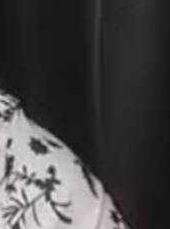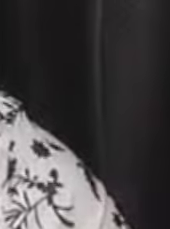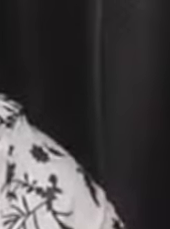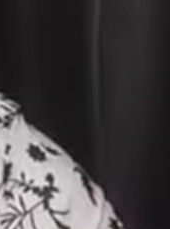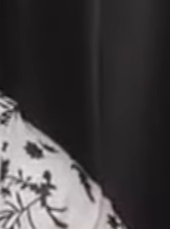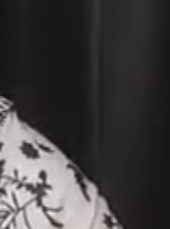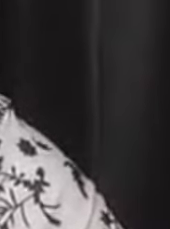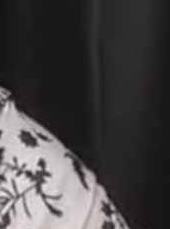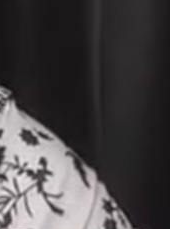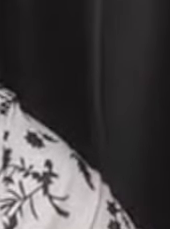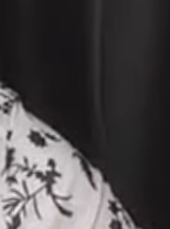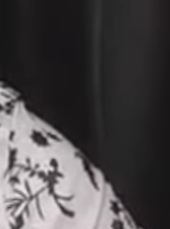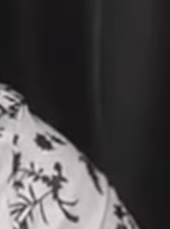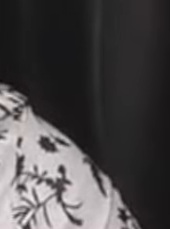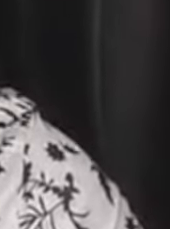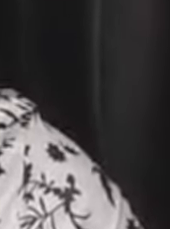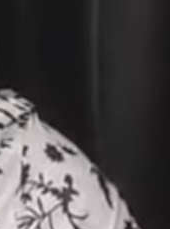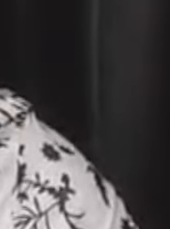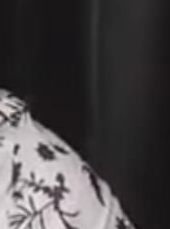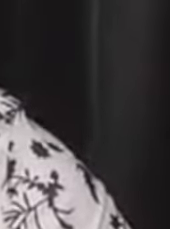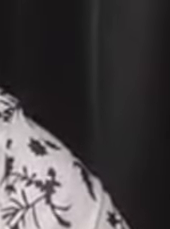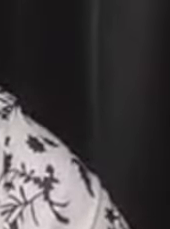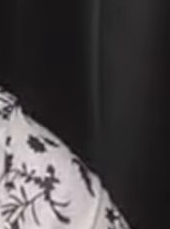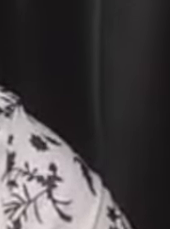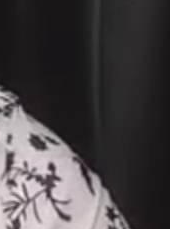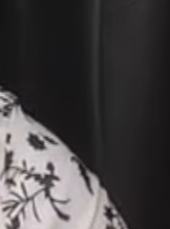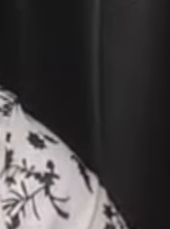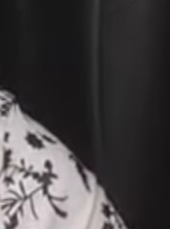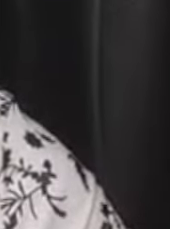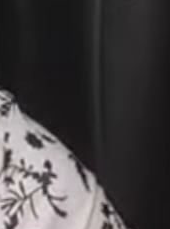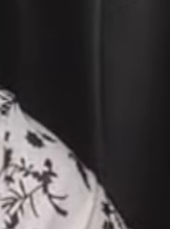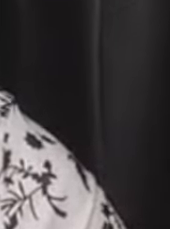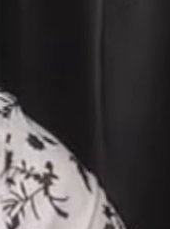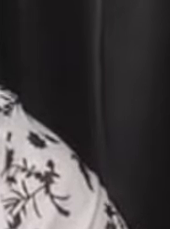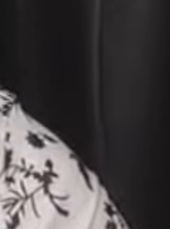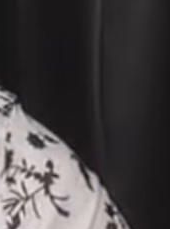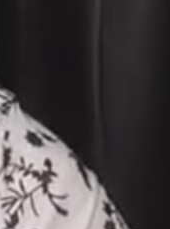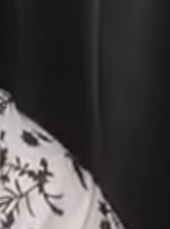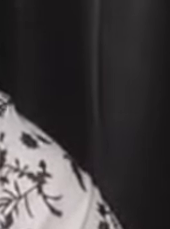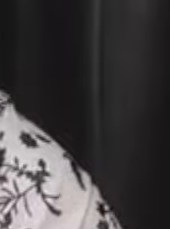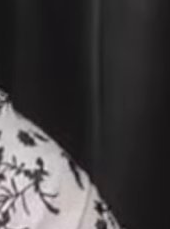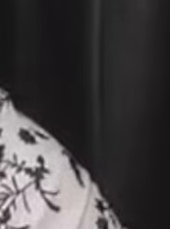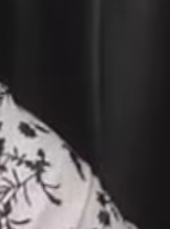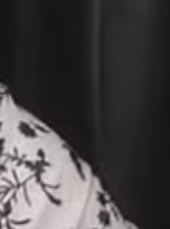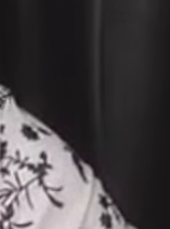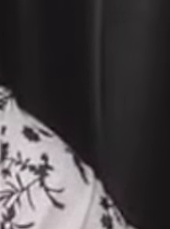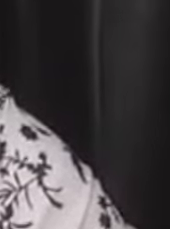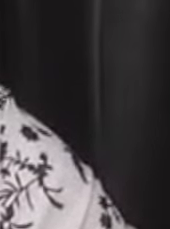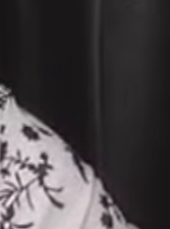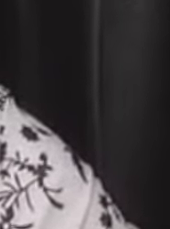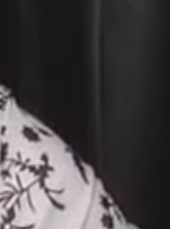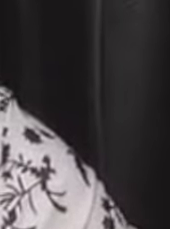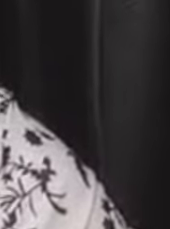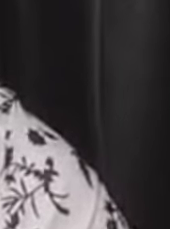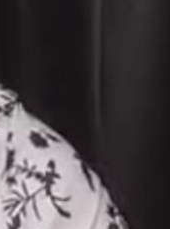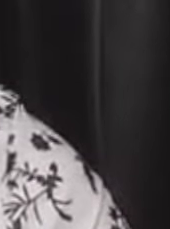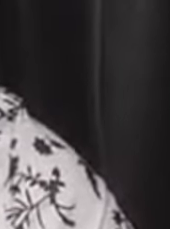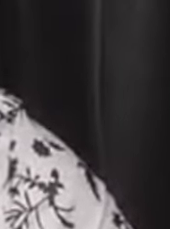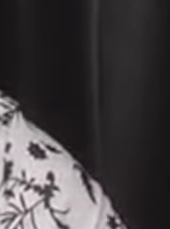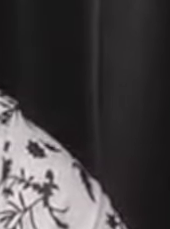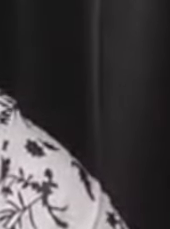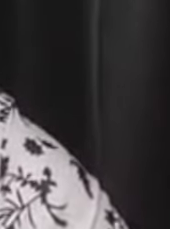ของเพจ Facebook นั้นก็จะไม่เสียเงินจำนวน1ล้านบาทเพื่อมาทำสำหรับโครงการนี้นะคะแล้วก็ยังมีการด่